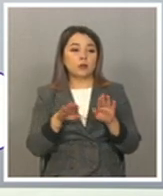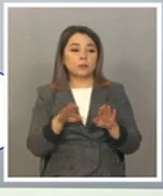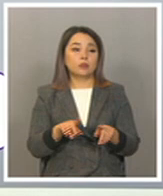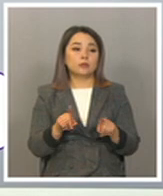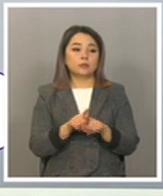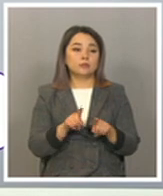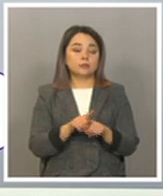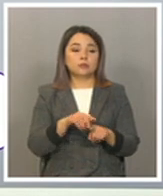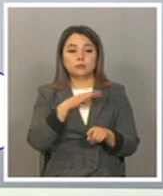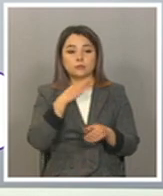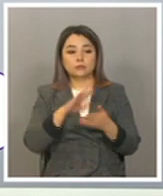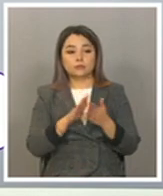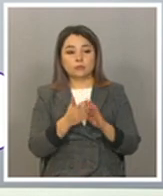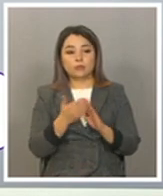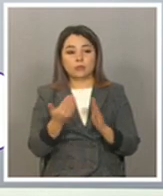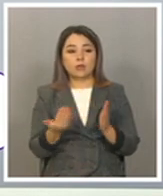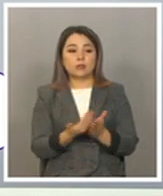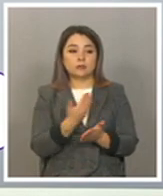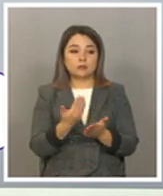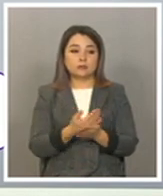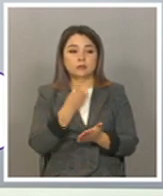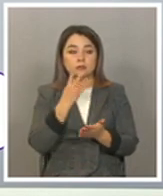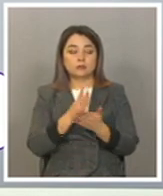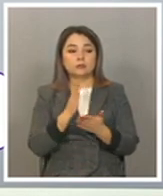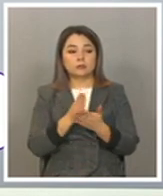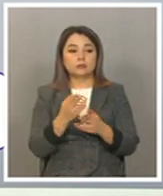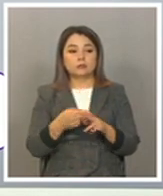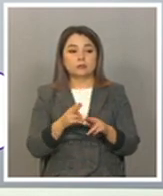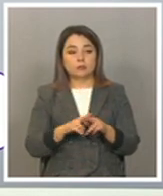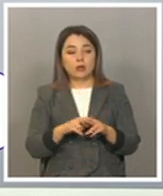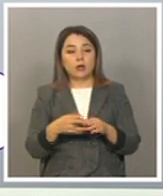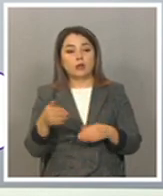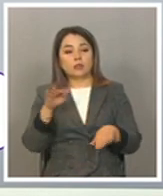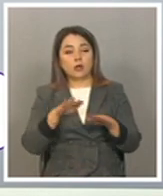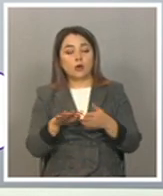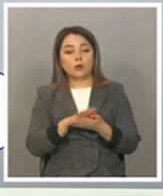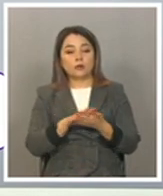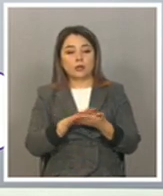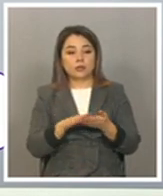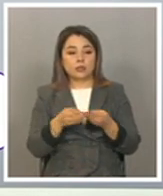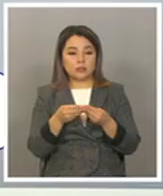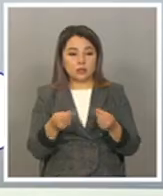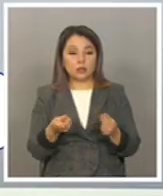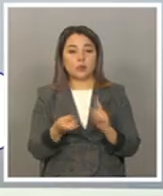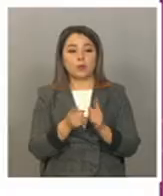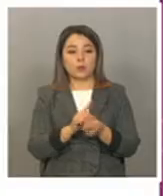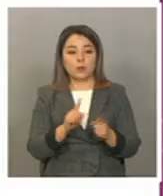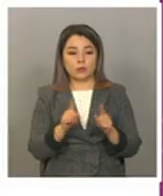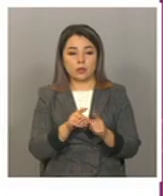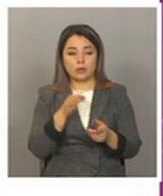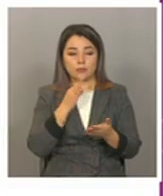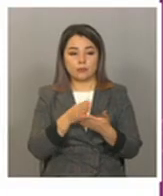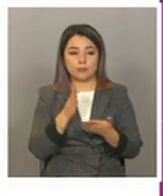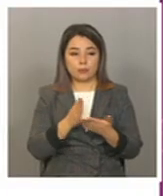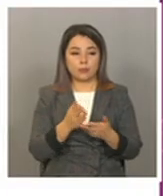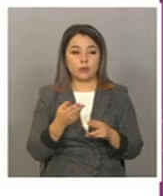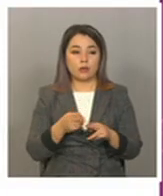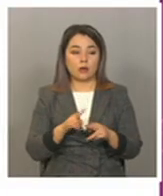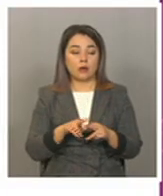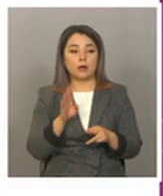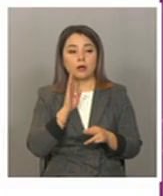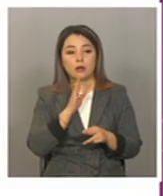көп жағдайларда жаңарып отырады. Яғни ол жерде тау жыныстарының үгілуі, олардың өзгерістерге ұшырауы, яғни аналық